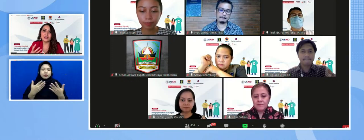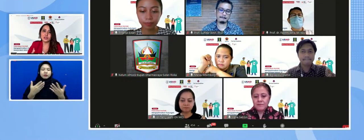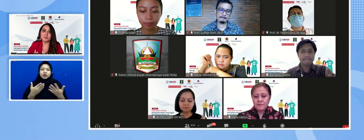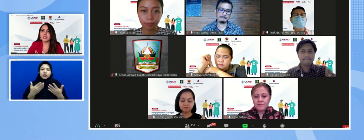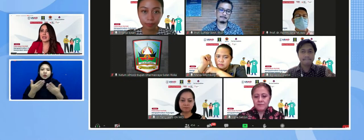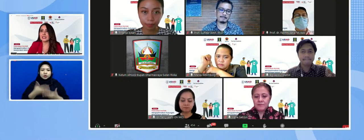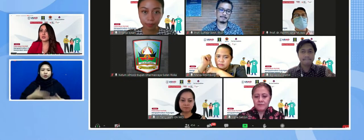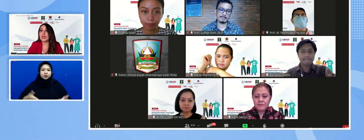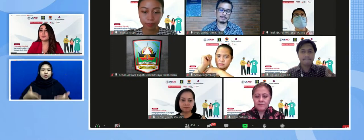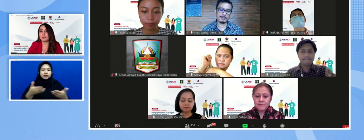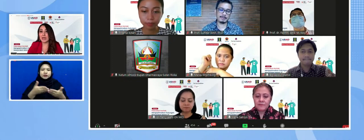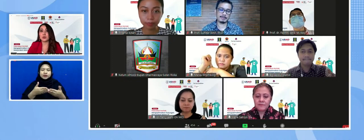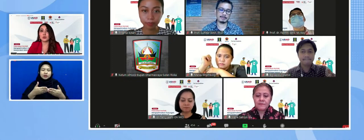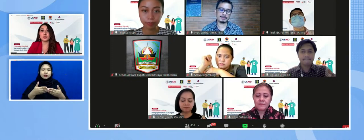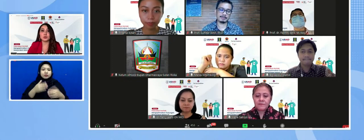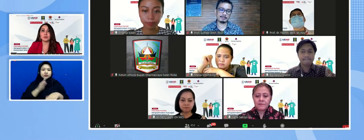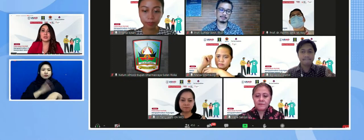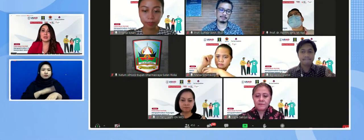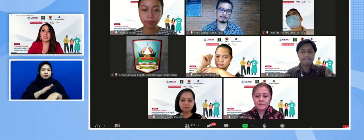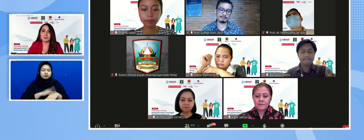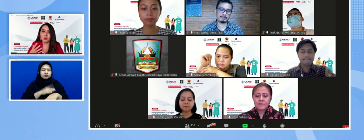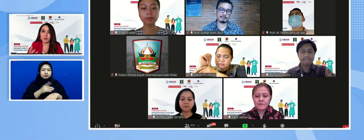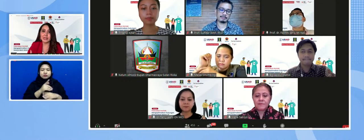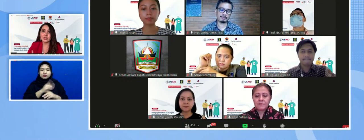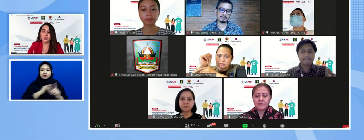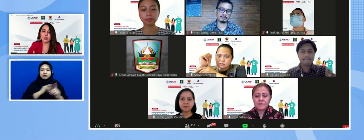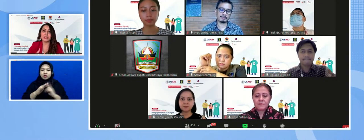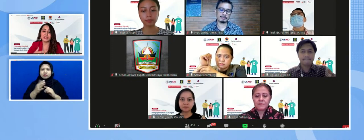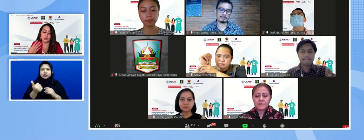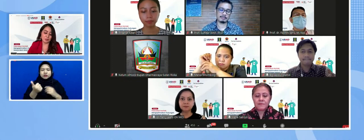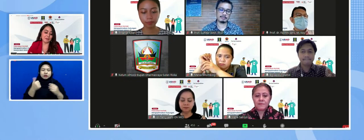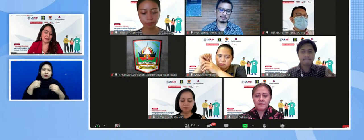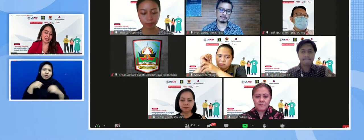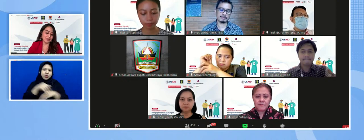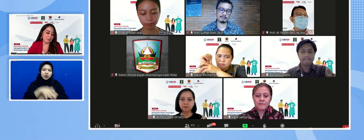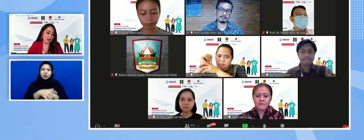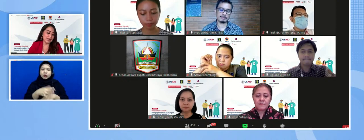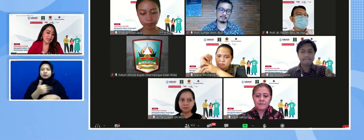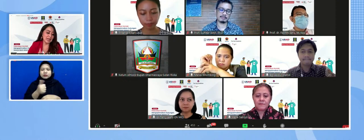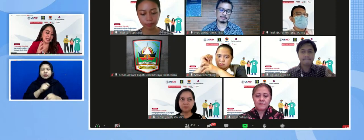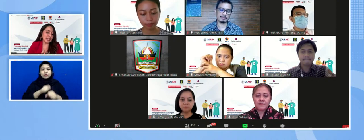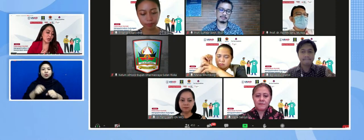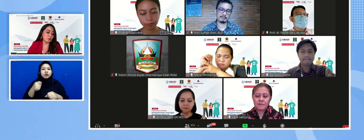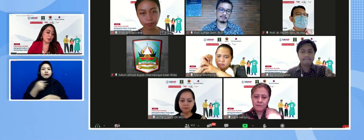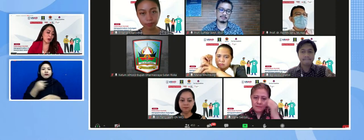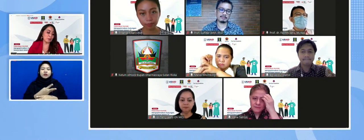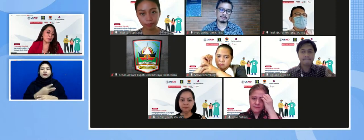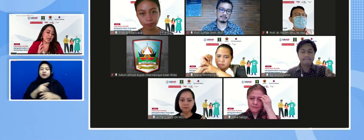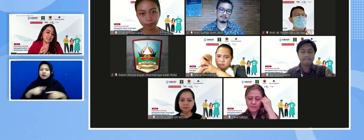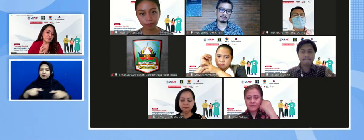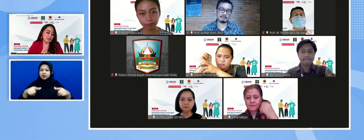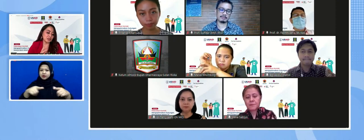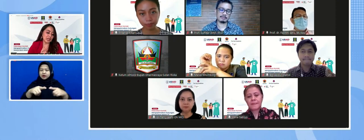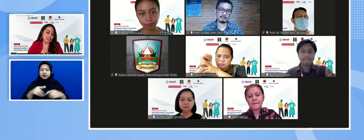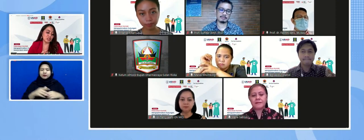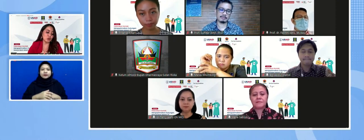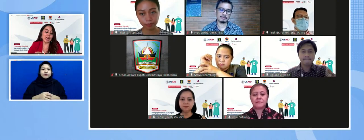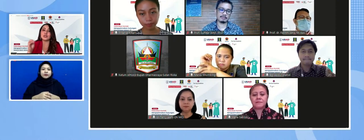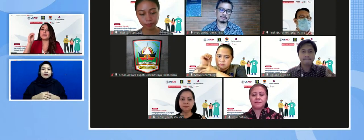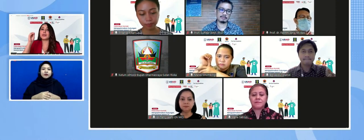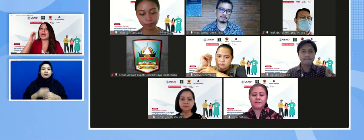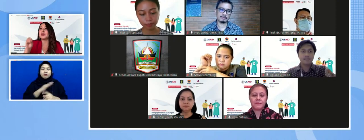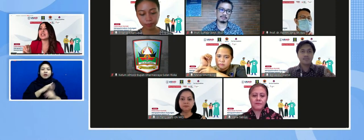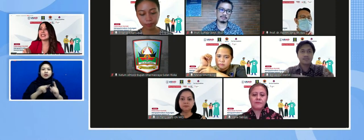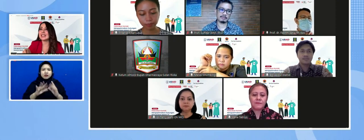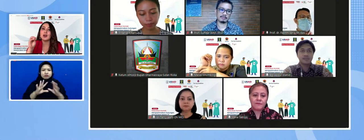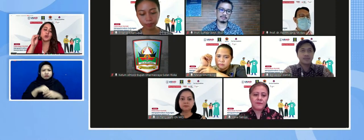sosial atau culture masyarakat itu sangat berpengaruh untuk kemudian bisa memulai dan juga membuat itu lebih efektif di lapangan. Dan tak lupa bahwa peran civil society ini juga